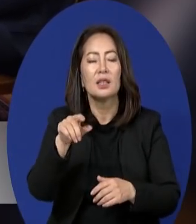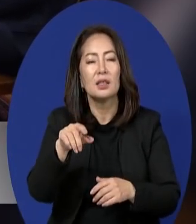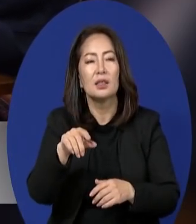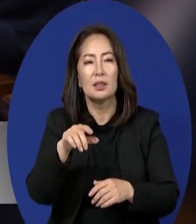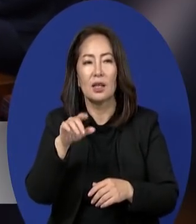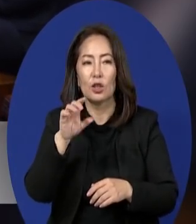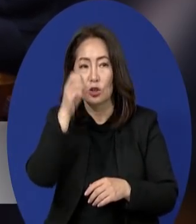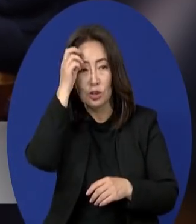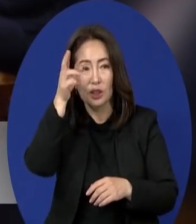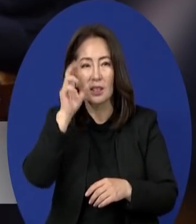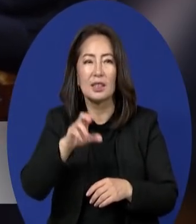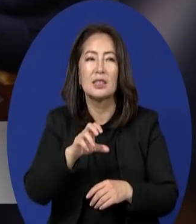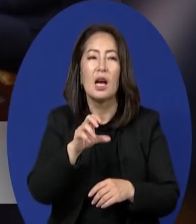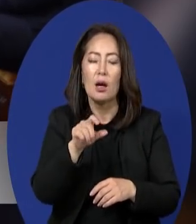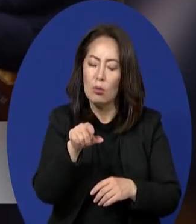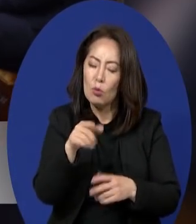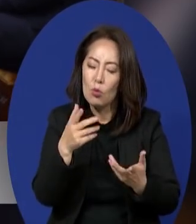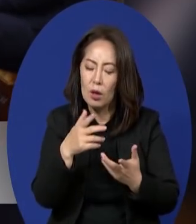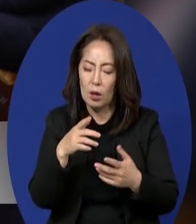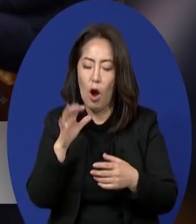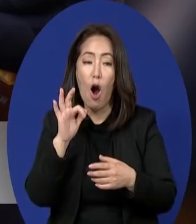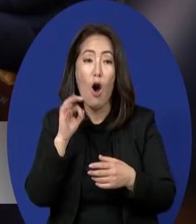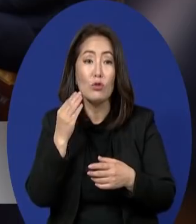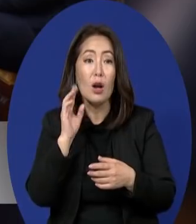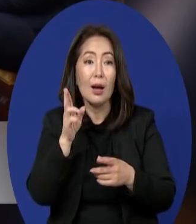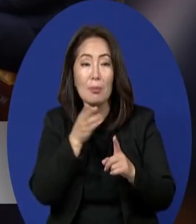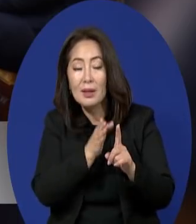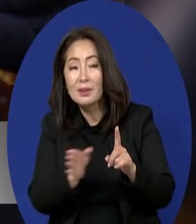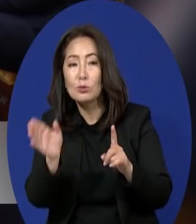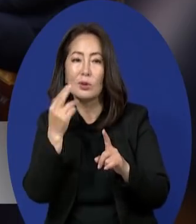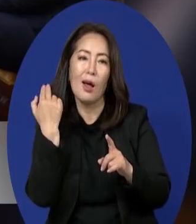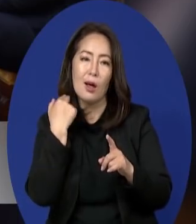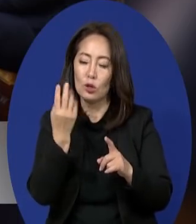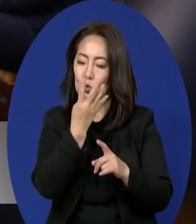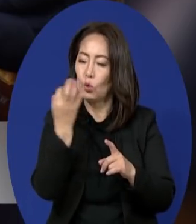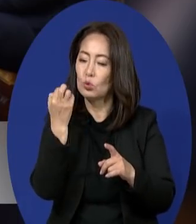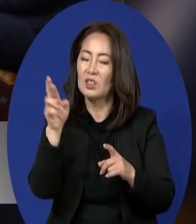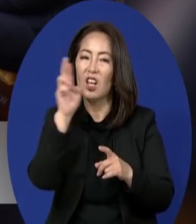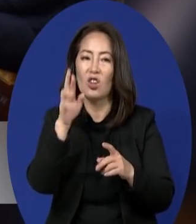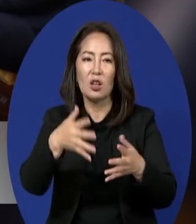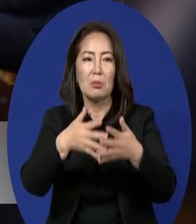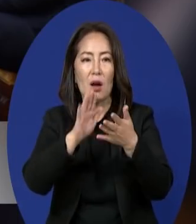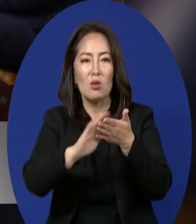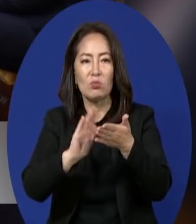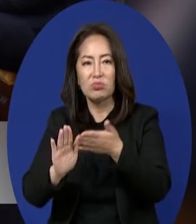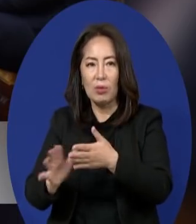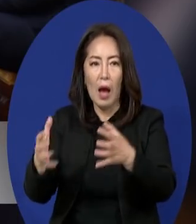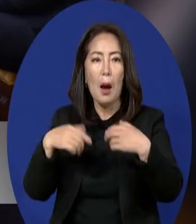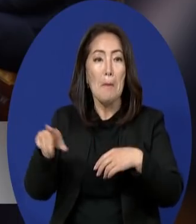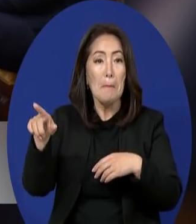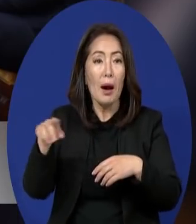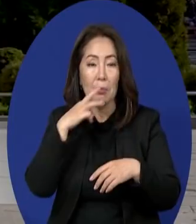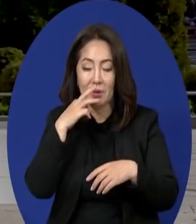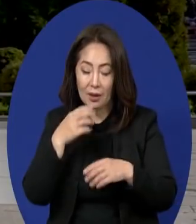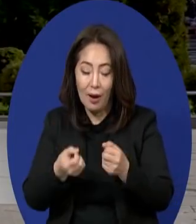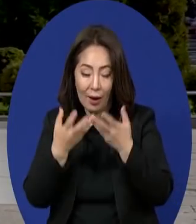бүл тойрон хүрээлэгчид офшор компаниараа дамжуулж Британд 400 сая Америк долларын үл хөдлөх хөрөнгө авсан тухай мэдээлэлд одоогоор хариу өгөөгүй